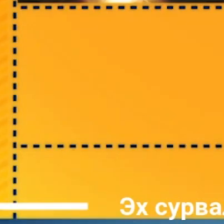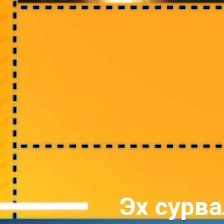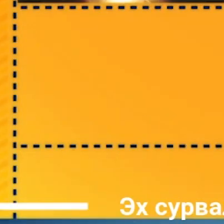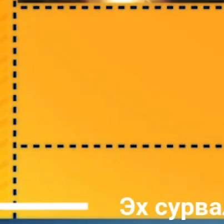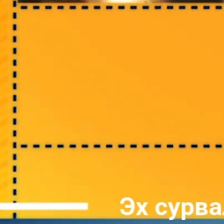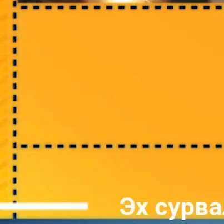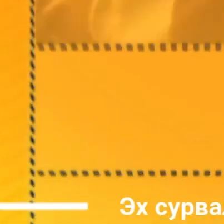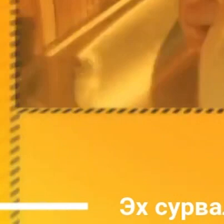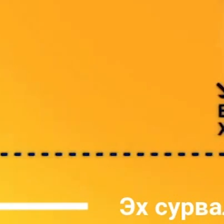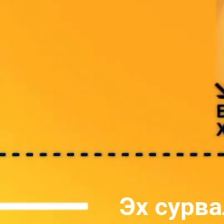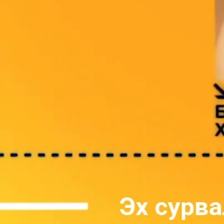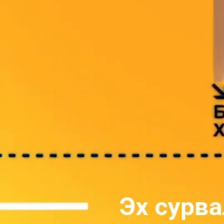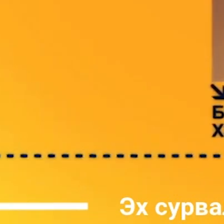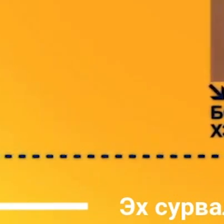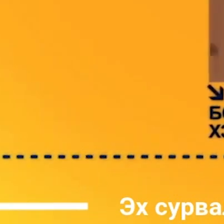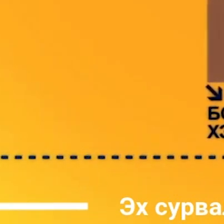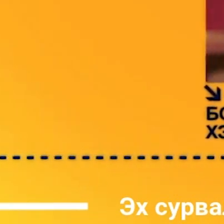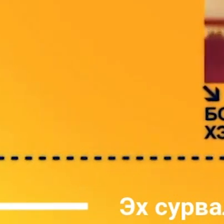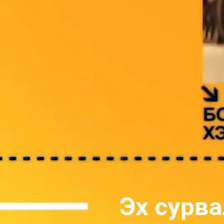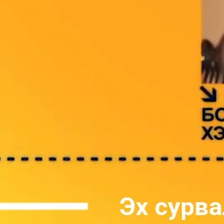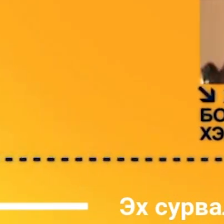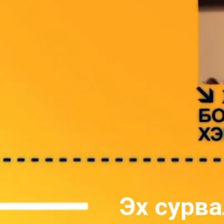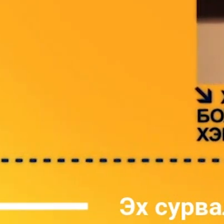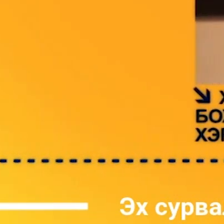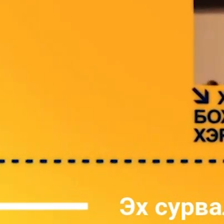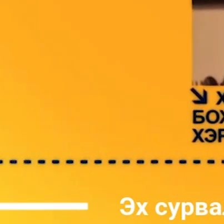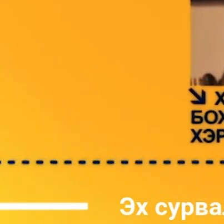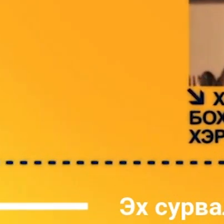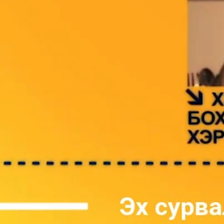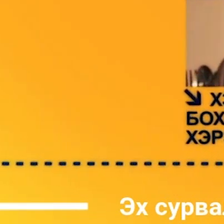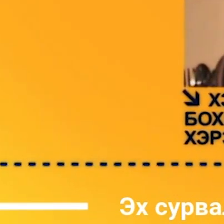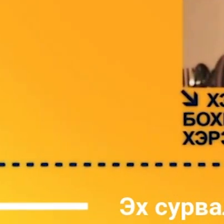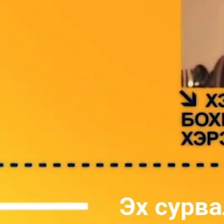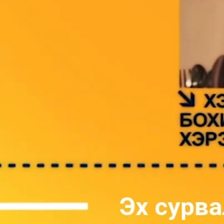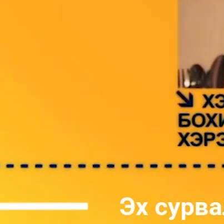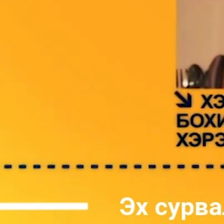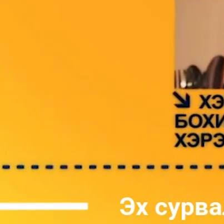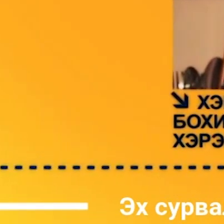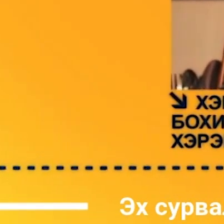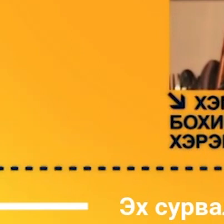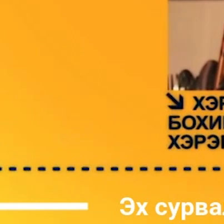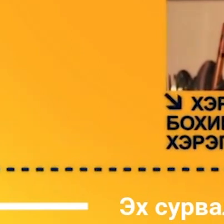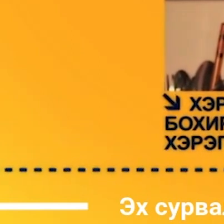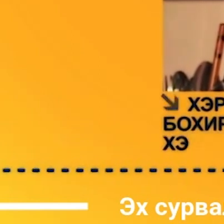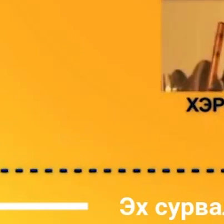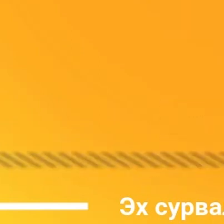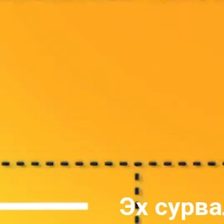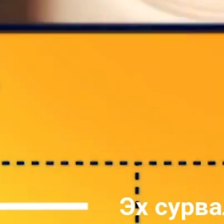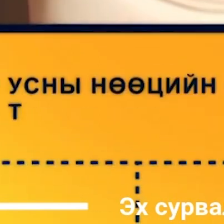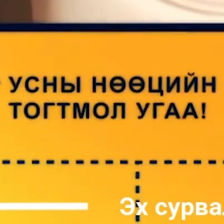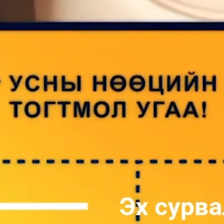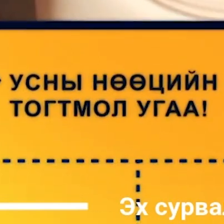заавал угааж байх хэрэгтэй. Хэрвээ унтны усаа шангаар хутгддаг бол бохирдлоос хамгаалан өлгөж хатаах